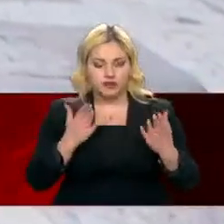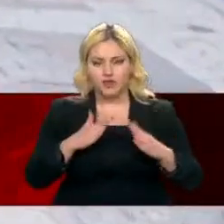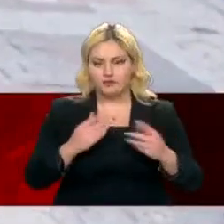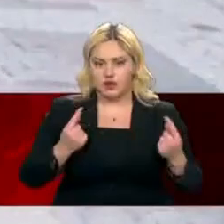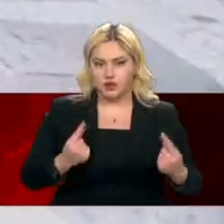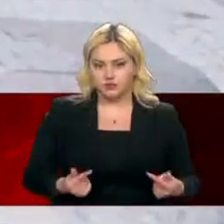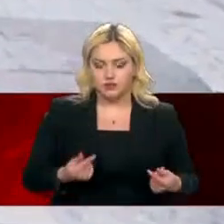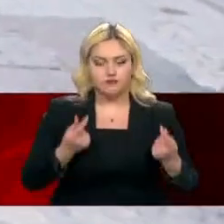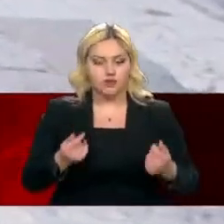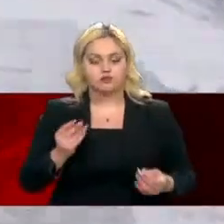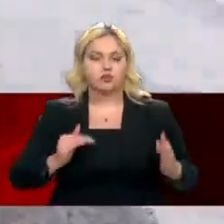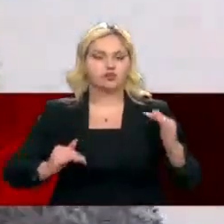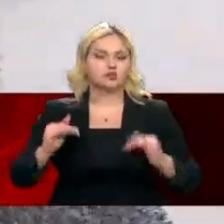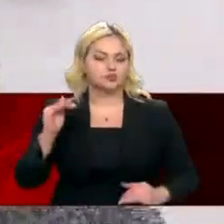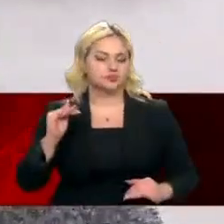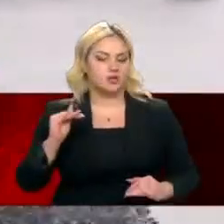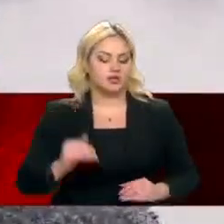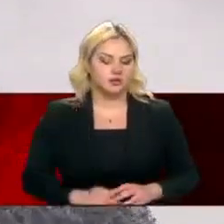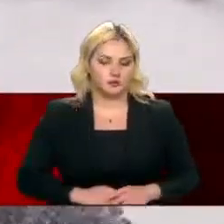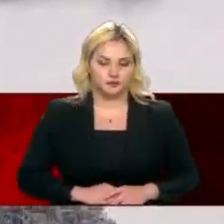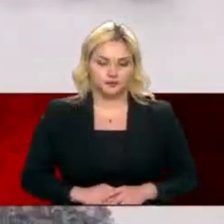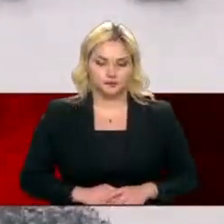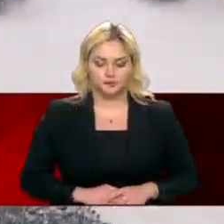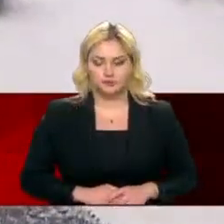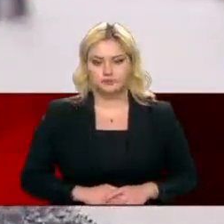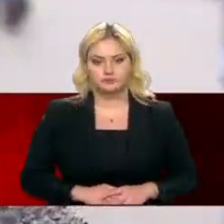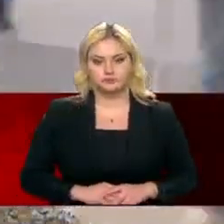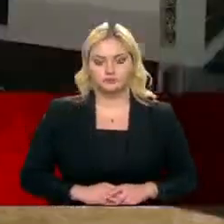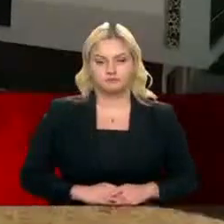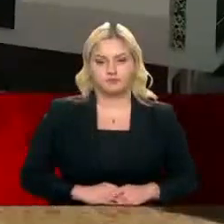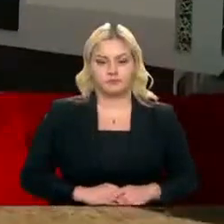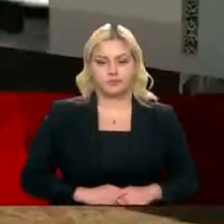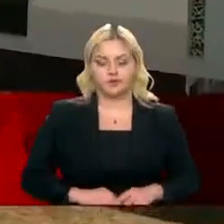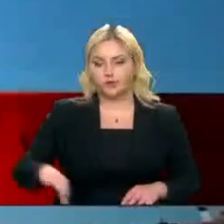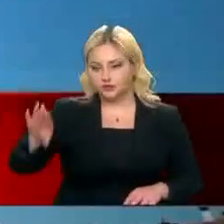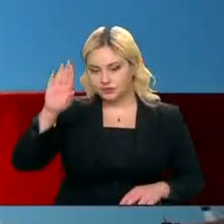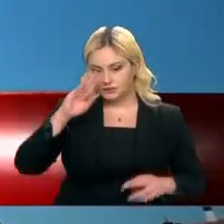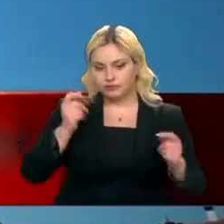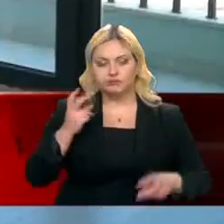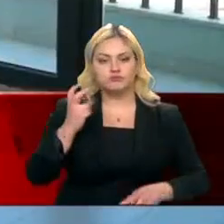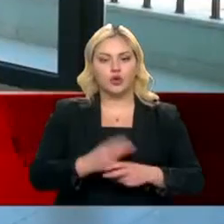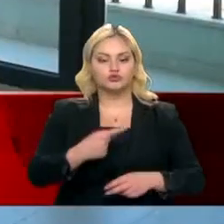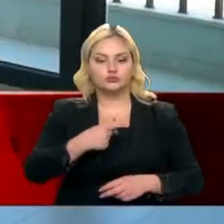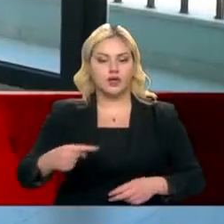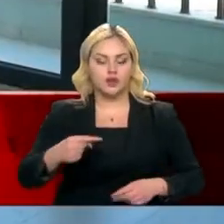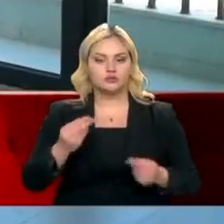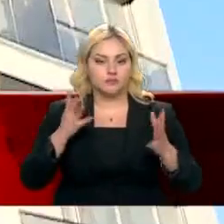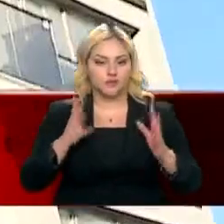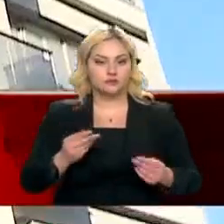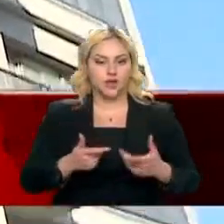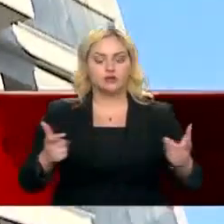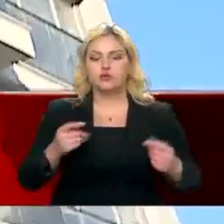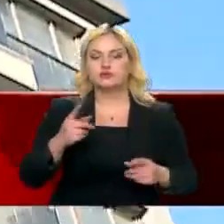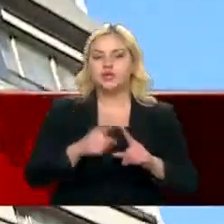olunca fiyatlar da yükseliyor. Yani gelirin hepsini kiraya vermen gerekiyor. İstanbul'daki boş dairelerde hızla artıyor